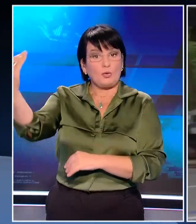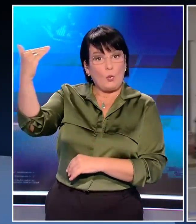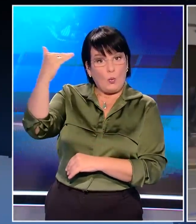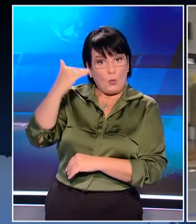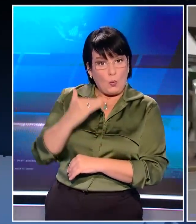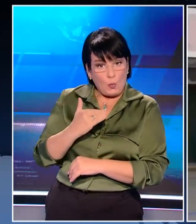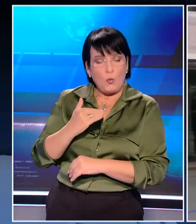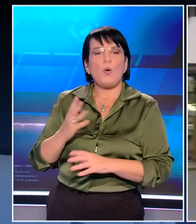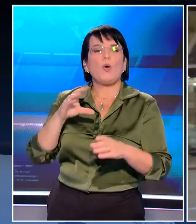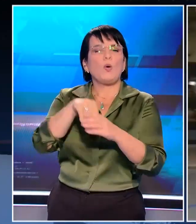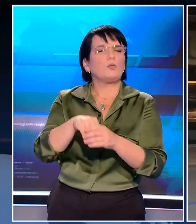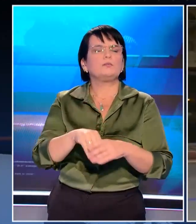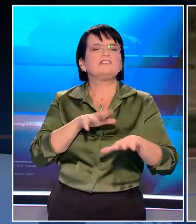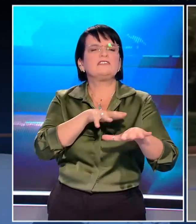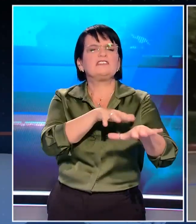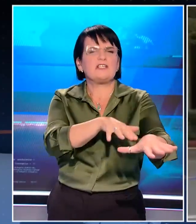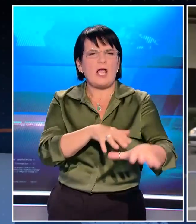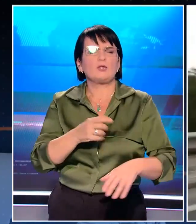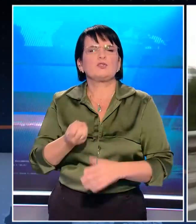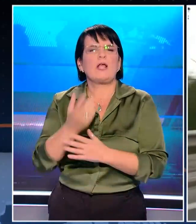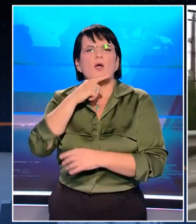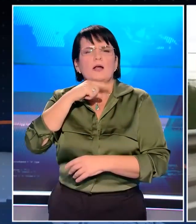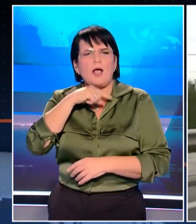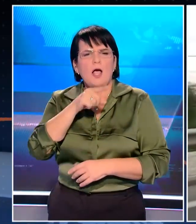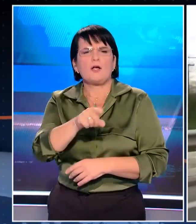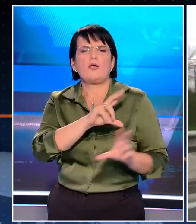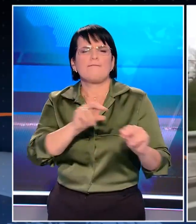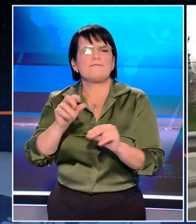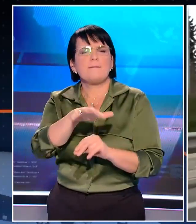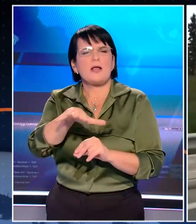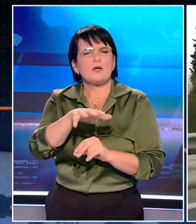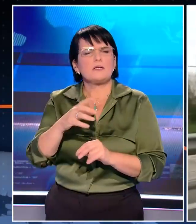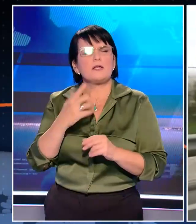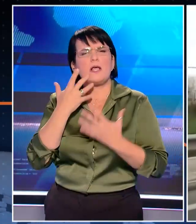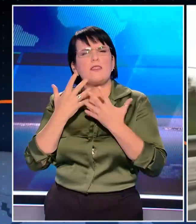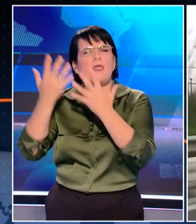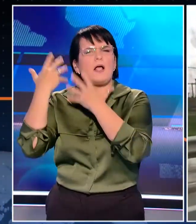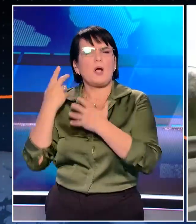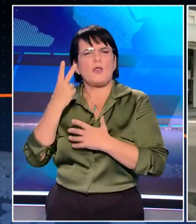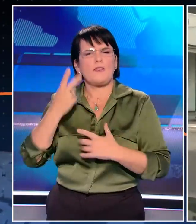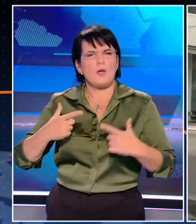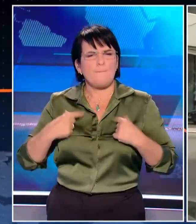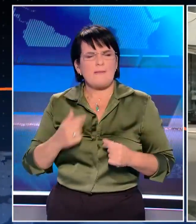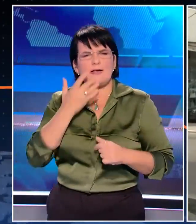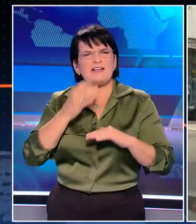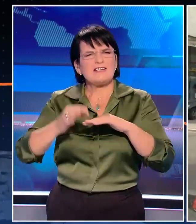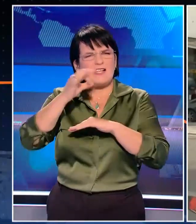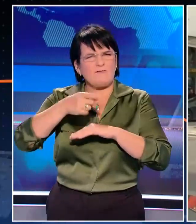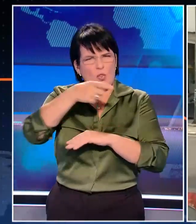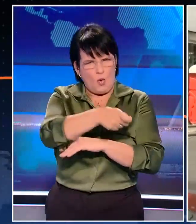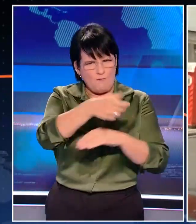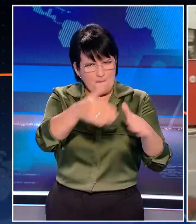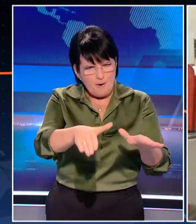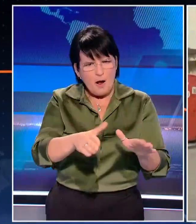να συμμετάσχουν σε συγκέντρωση σήμερα στο Νέο Ηράκλειο, στο σημείο που δολοφονήθηκε πριν από 10 χρόνια δύο μέλη της Χρυσής Αυγής.